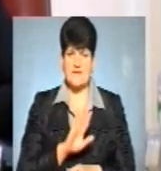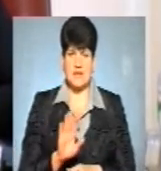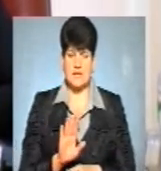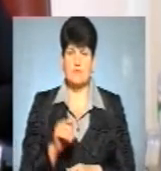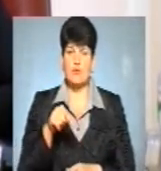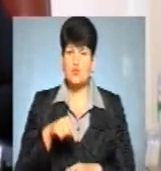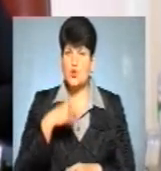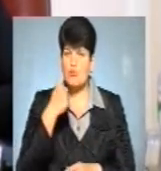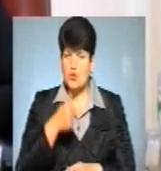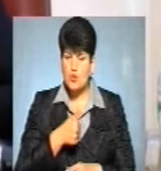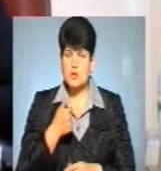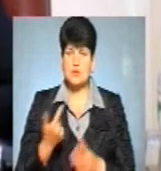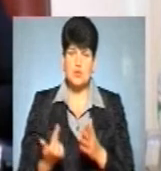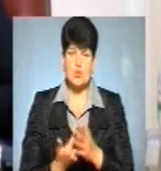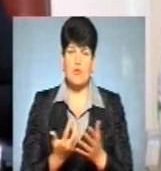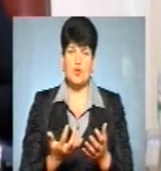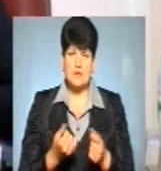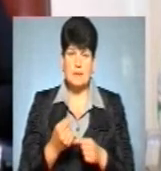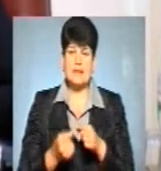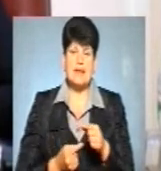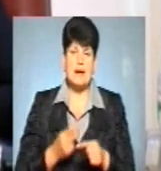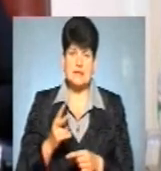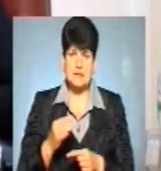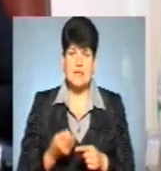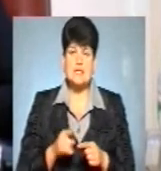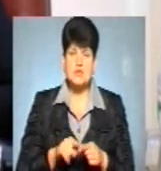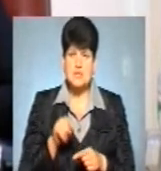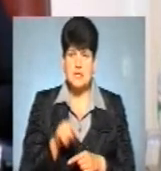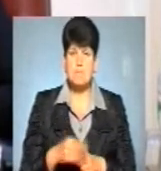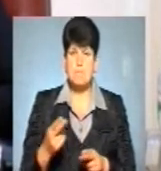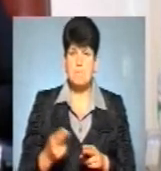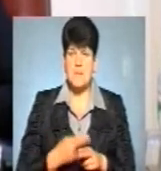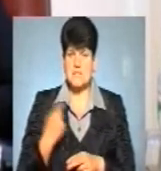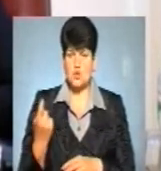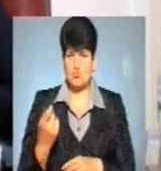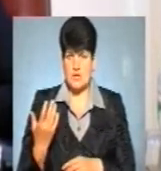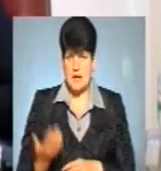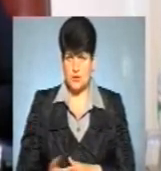цьому році вчергово отримали наслідки такої безгосподарності. Проте